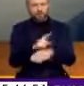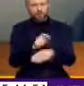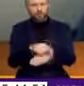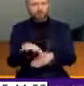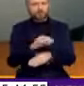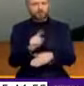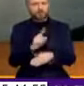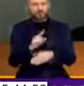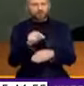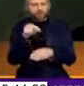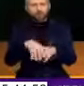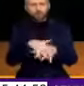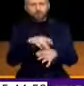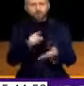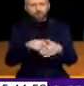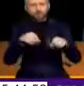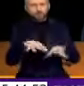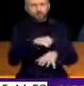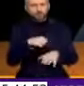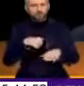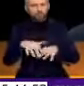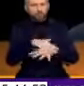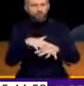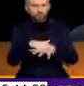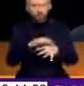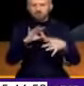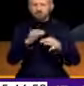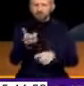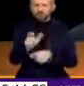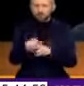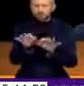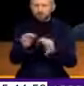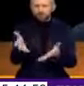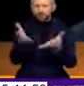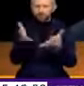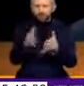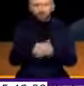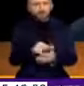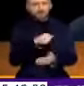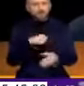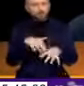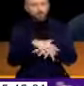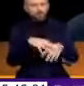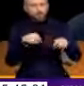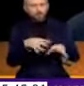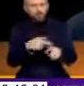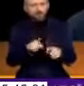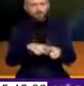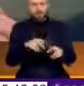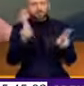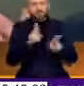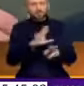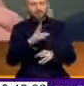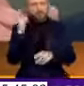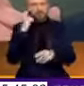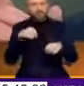які на низу громади, має визначати сама... Максимально детально пояснюємо так, щоб всім було зрозуміло. Має визначати конкретно сама громада. Тобто так, це принцип субсидіарності, що не